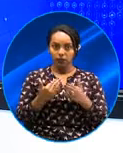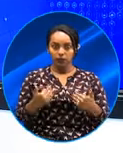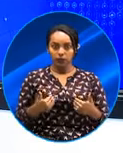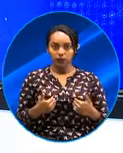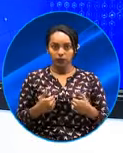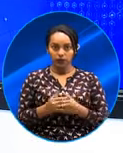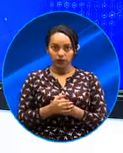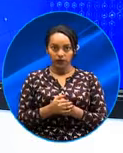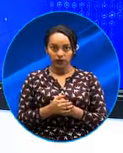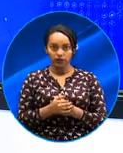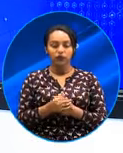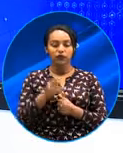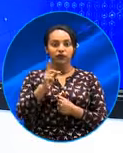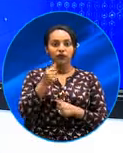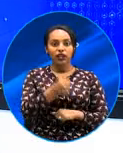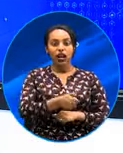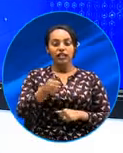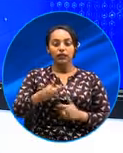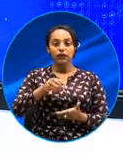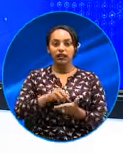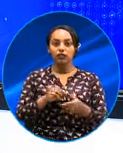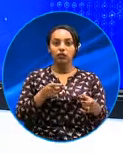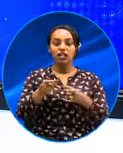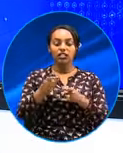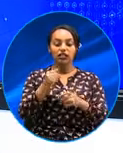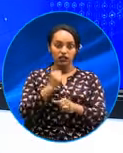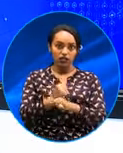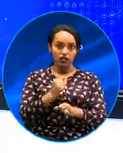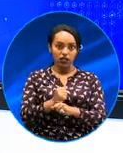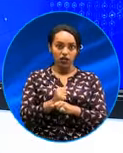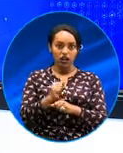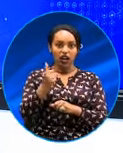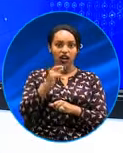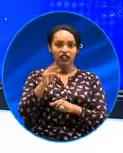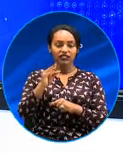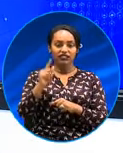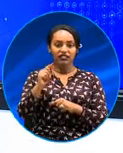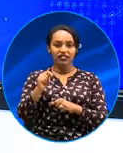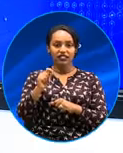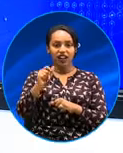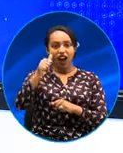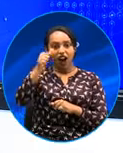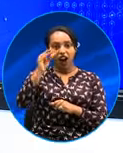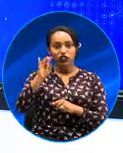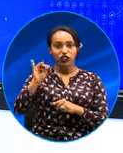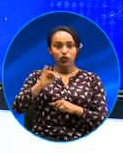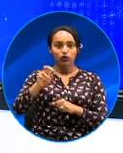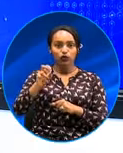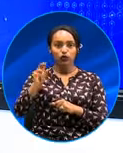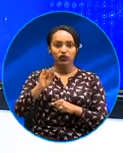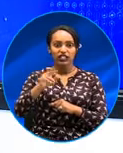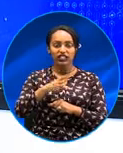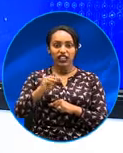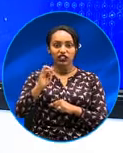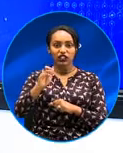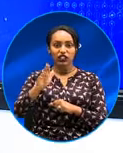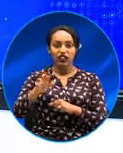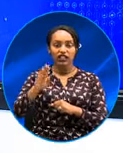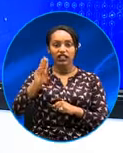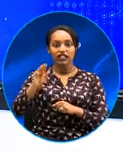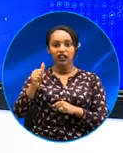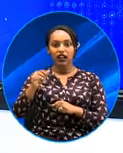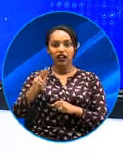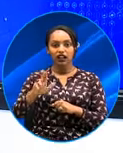እናመሰግናለን። የአዲስ አበባ ከተማ አስተዳደር ያስገነባው የአርቲስት አጫሉ ሁንዴሳና የጀኔራል ሳረ መኮንን የመታሰቢያ